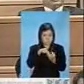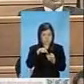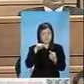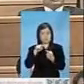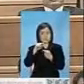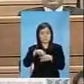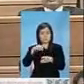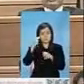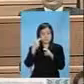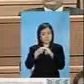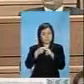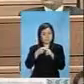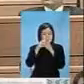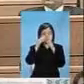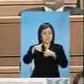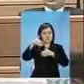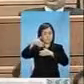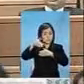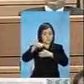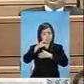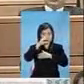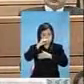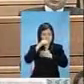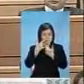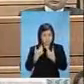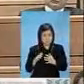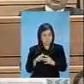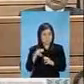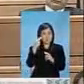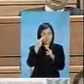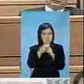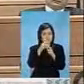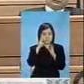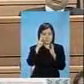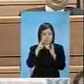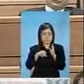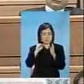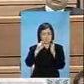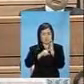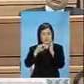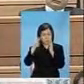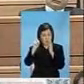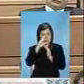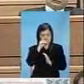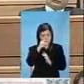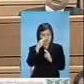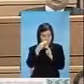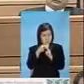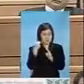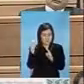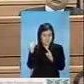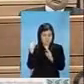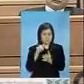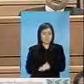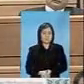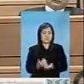คคลภายนอกและได้กล่าวถึงท่านอาจารย์วสันต์สร้อยพิสุทธิ์ท่านประธานครับค